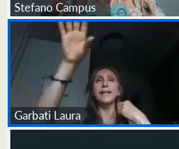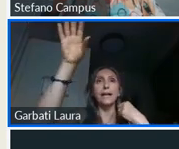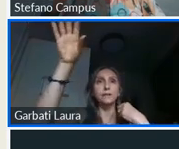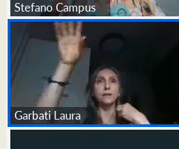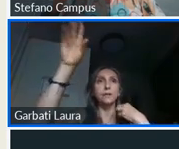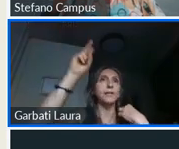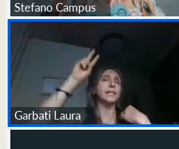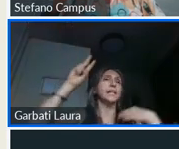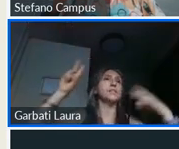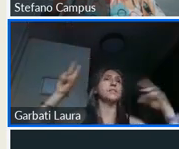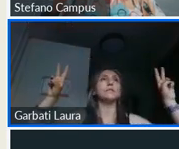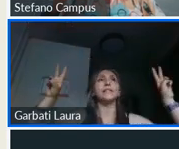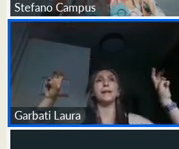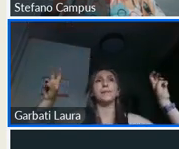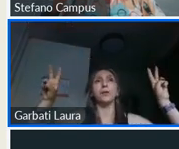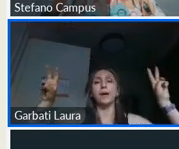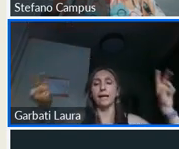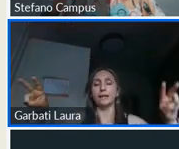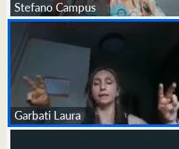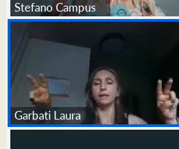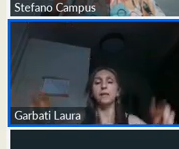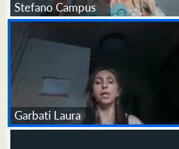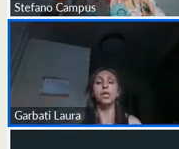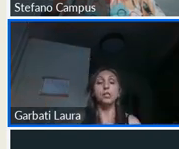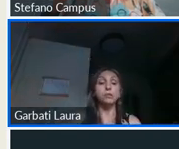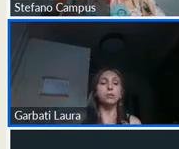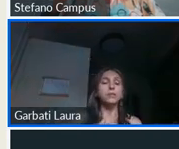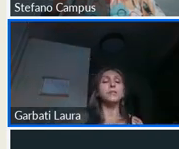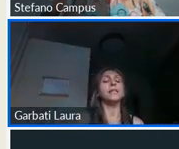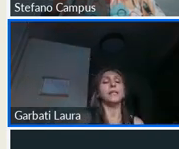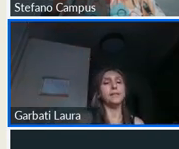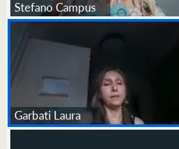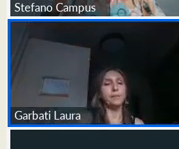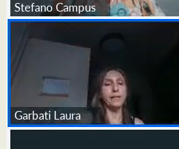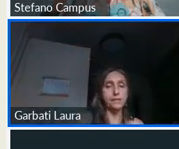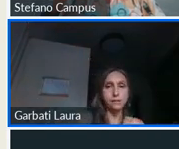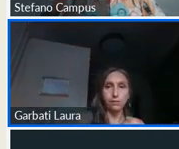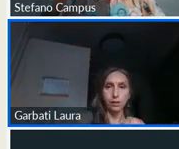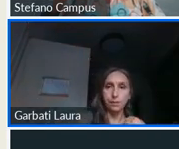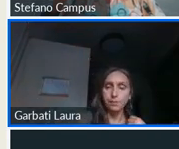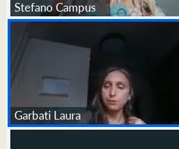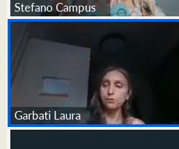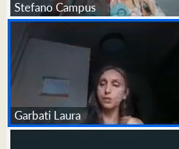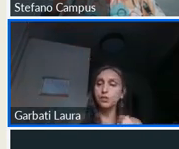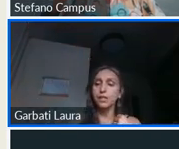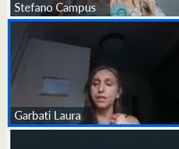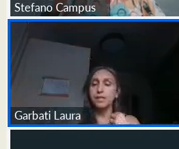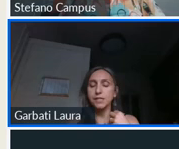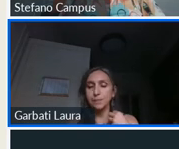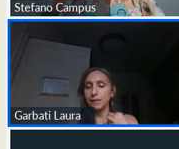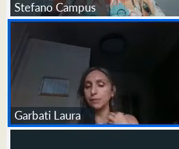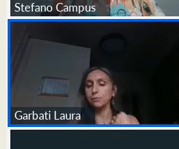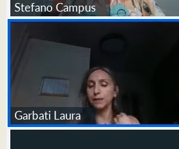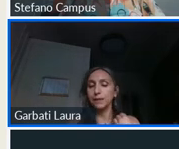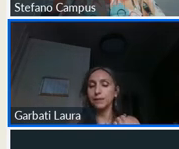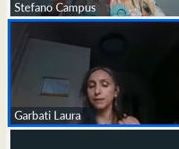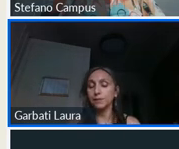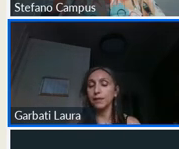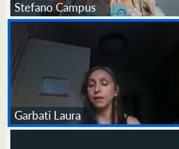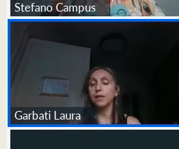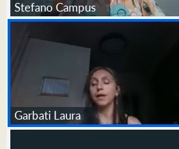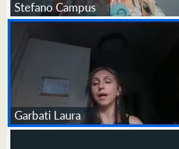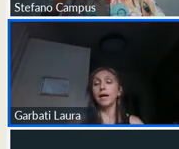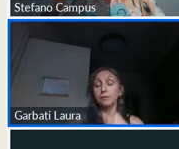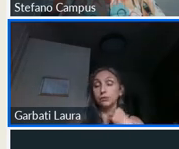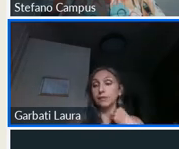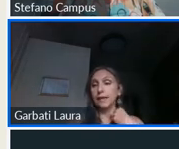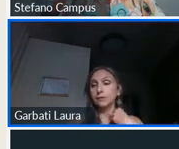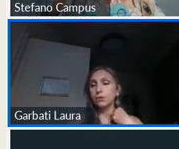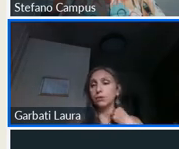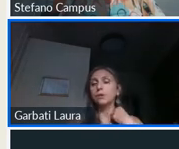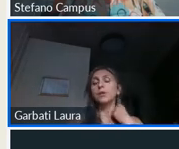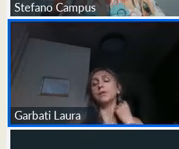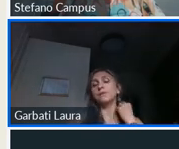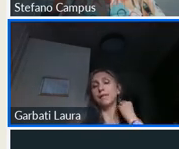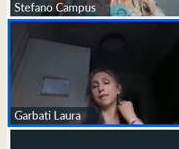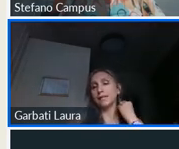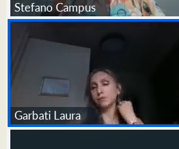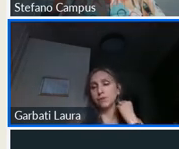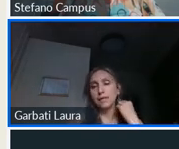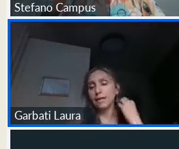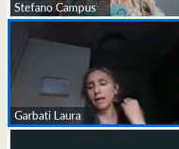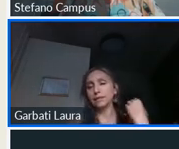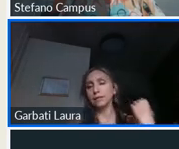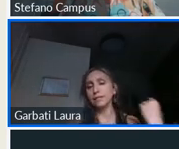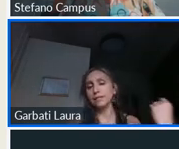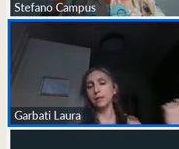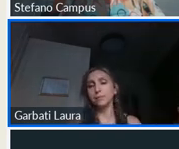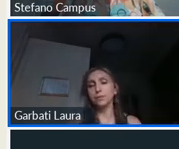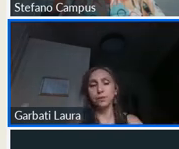europeo, l'IACT, quelli che adesso li chiamano ACT, sono di diretta applicazione, possono lasciare degli spazi operativi allo Stato, nel